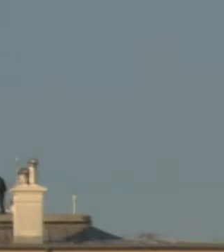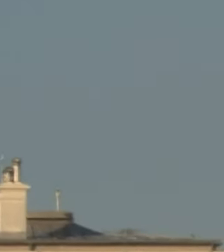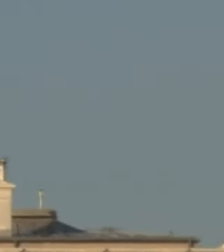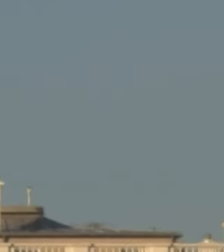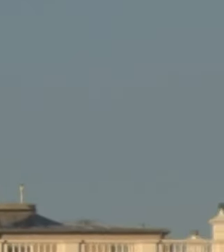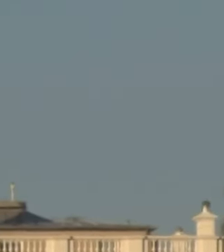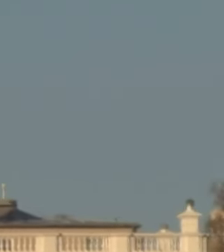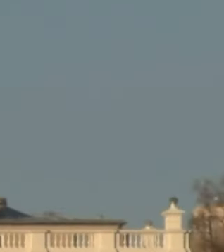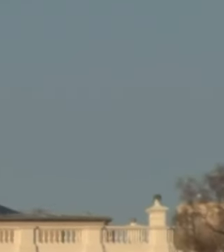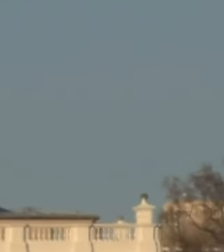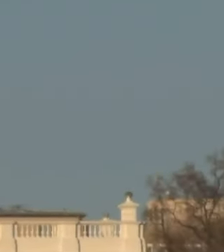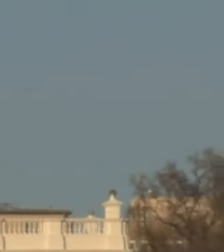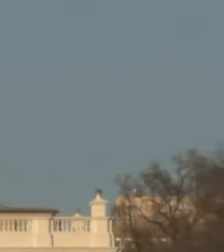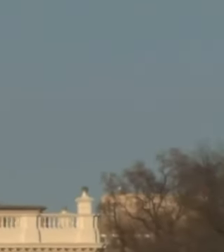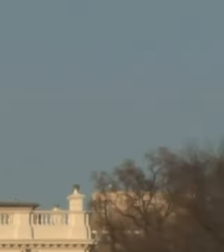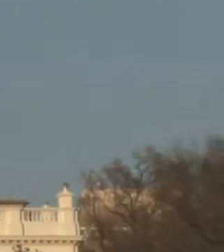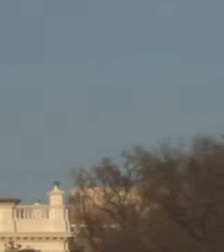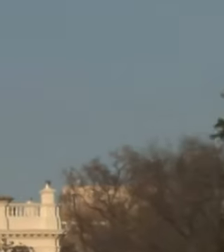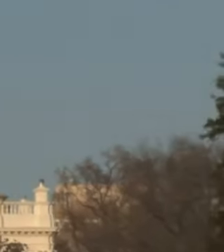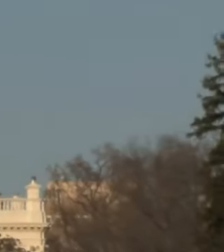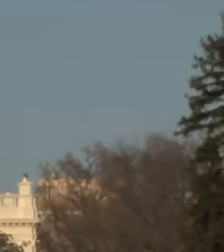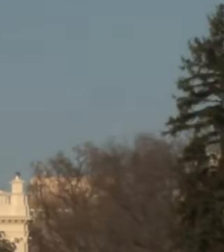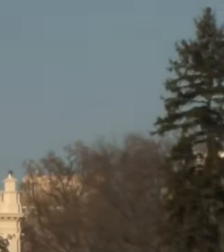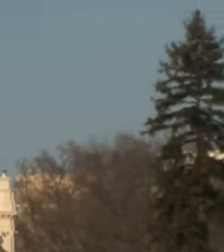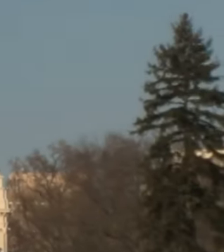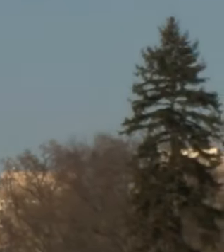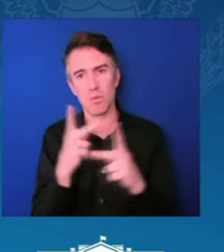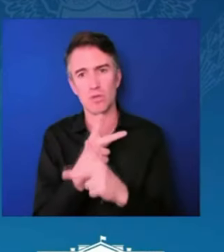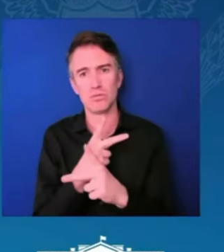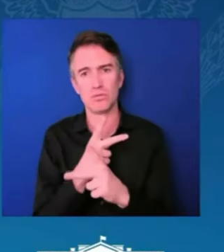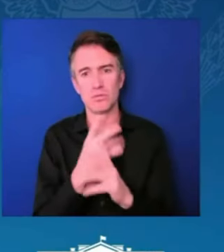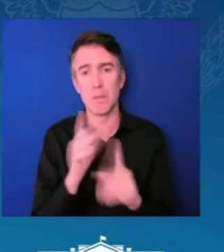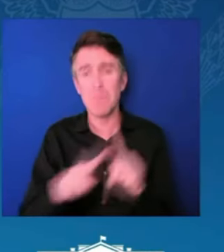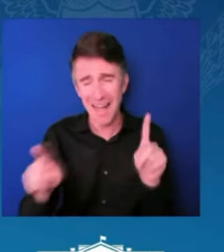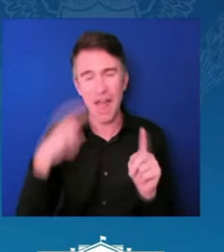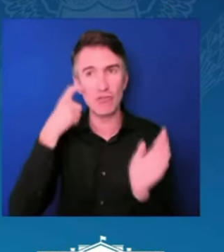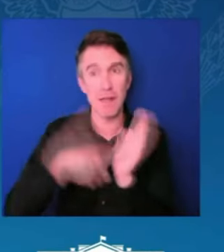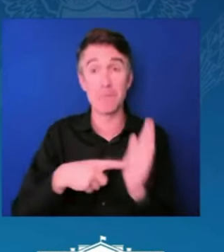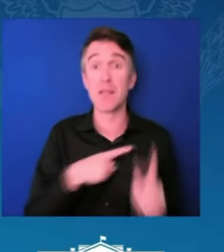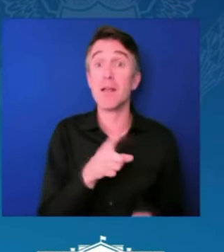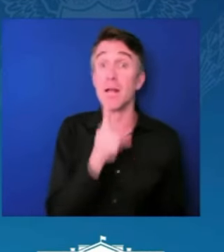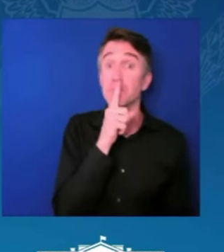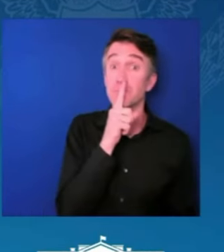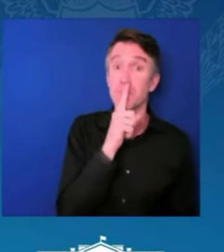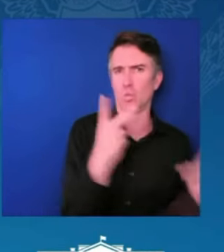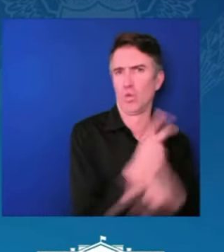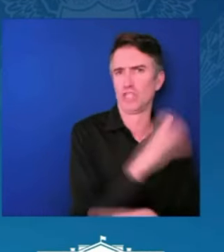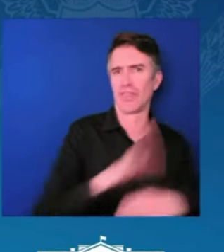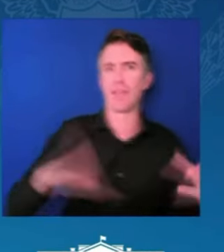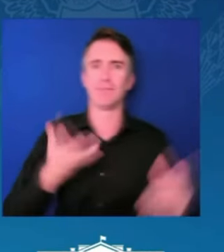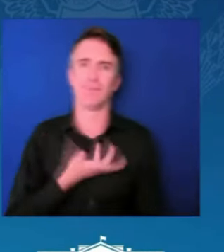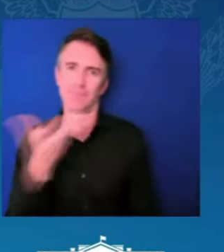L'événement a été organisé à la Maison Blanche. Et pour sensibiliser l'audience, Amit Susana, ex-otage à